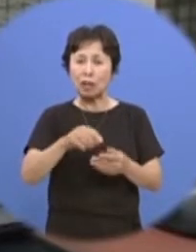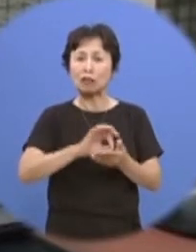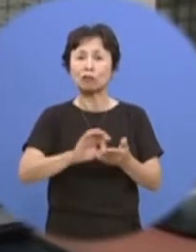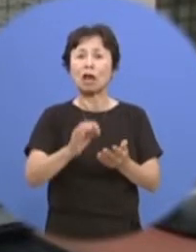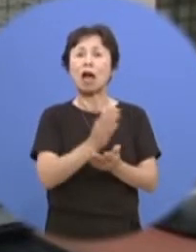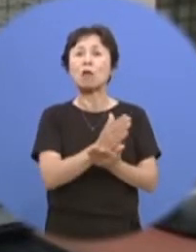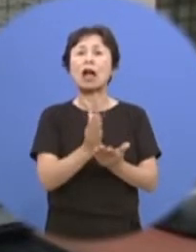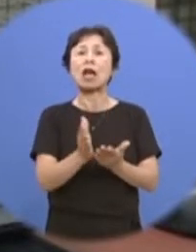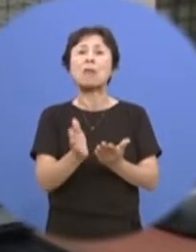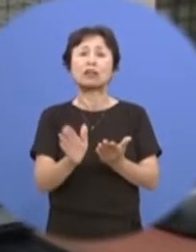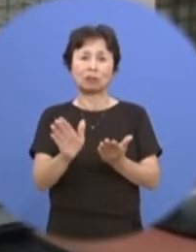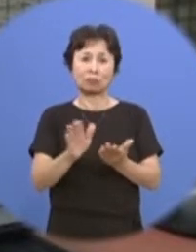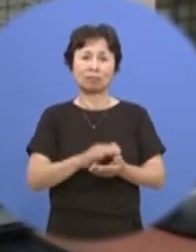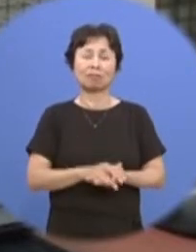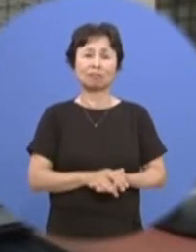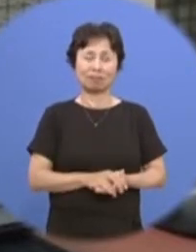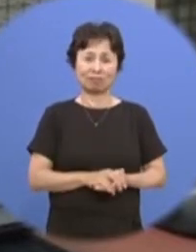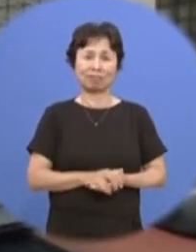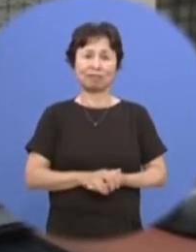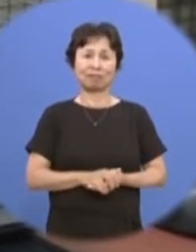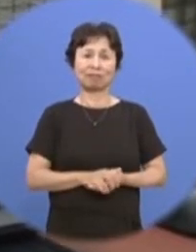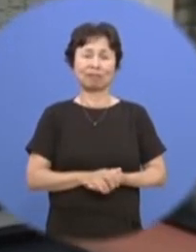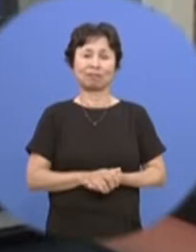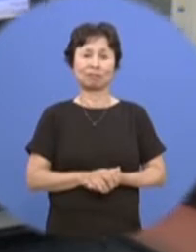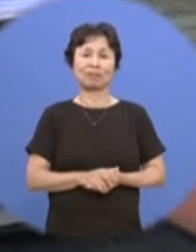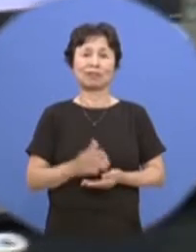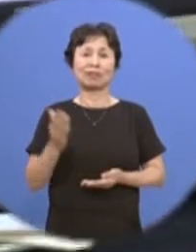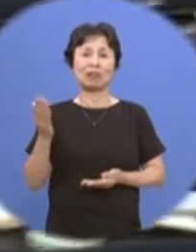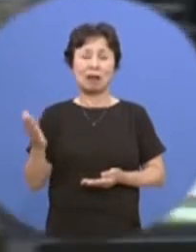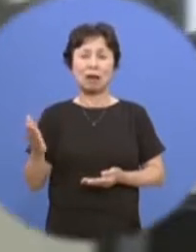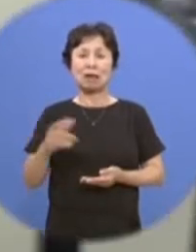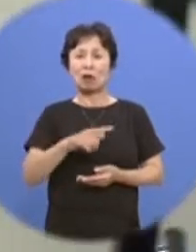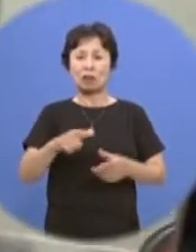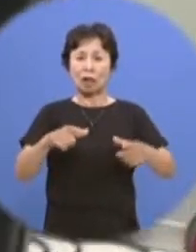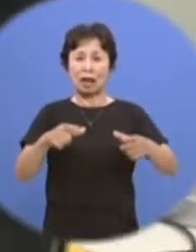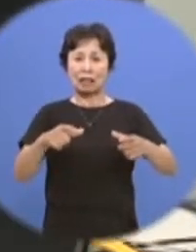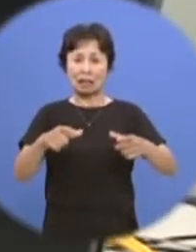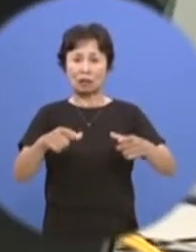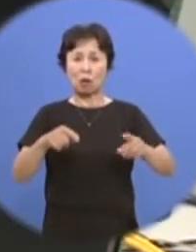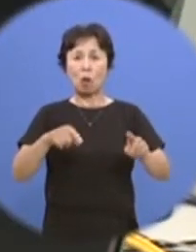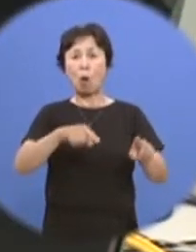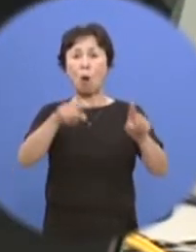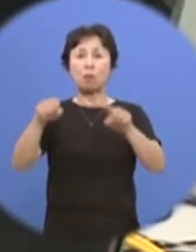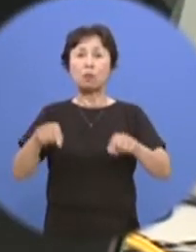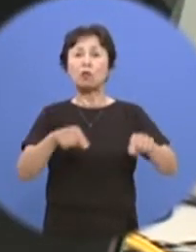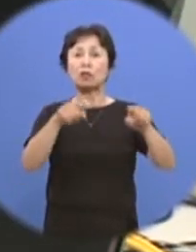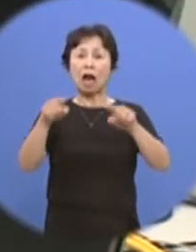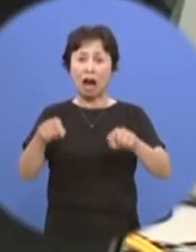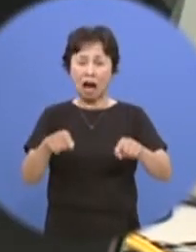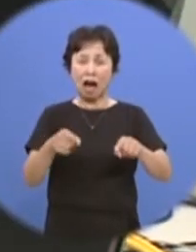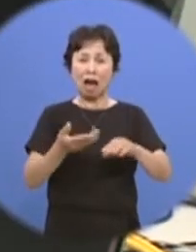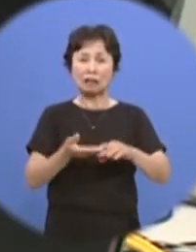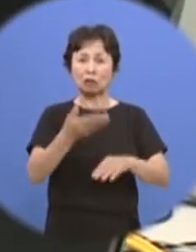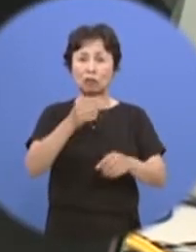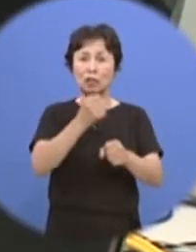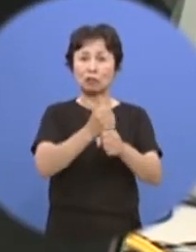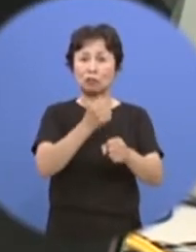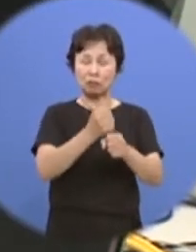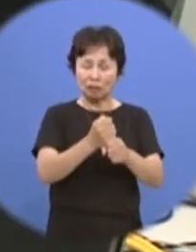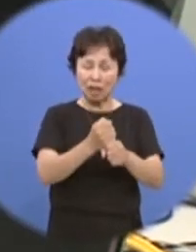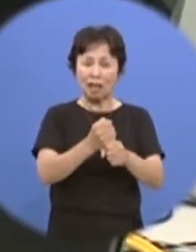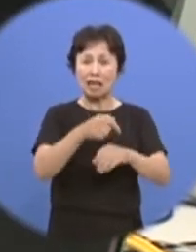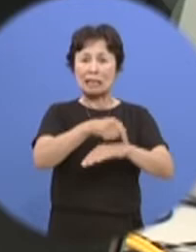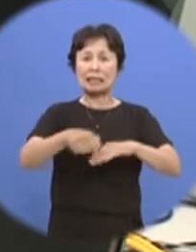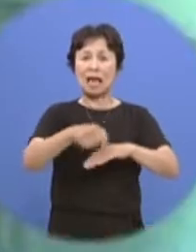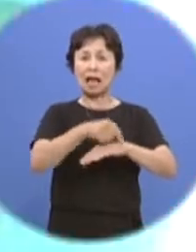このように 3D プリンターは物体の形状をコンピュータ上で立体的に描き設計することが可能